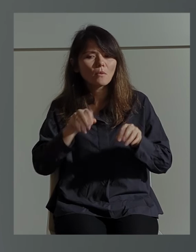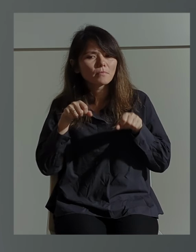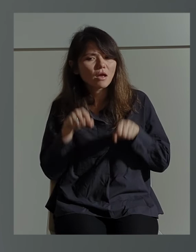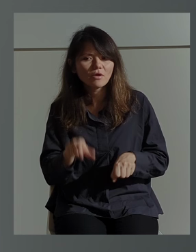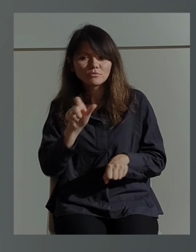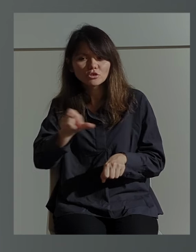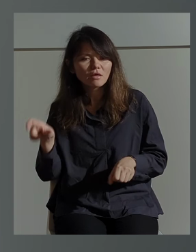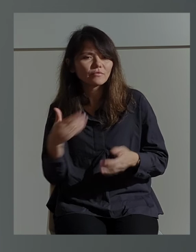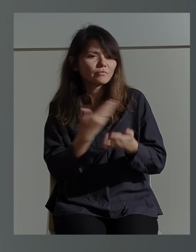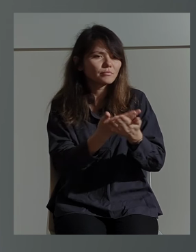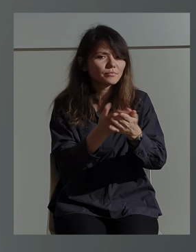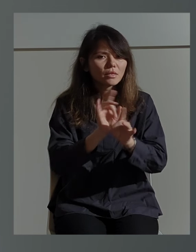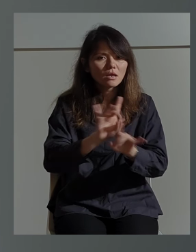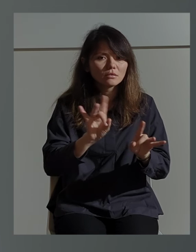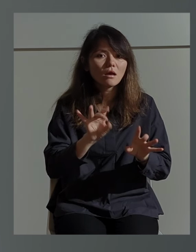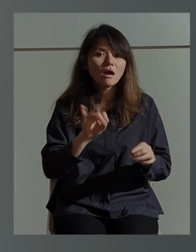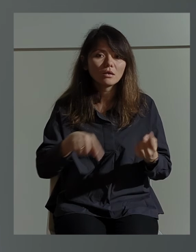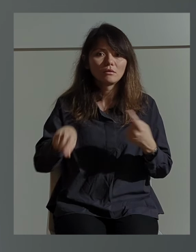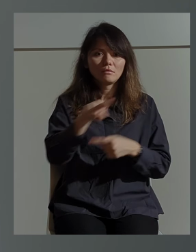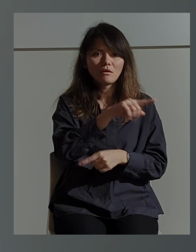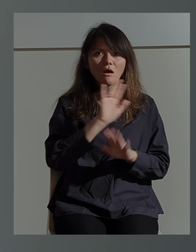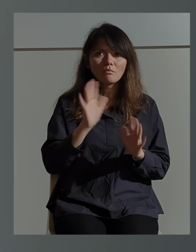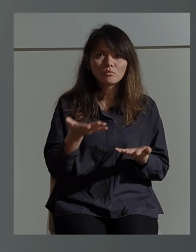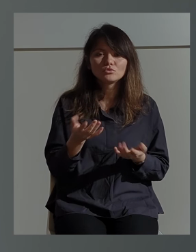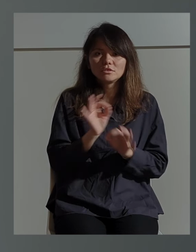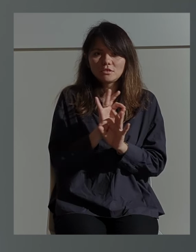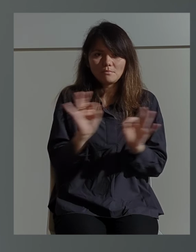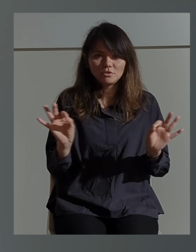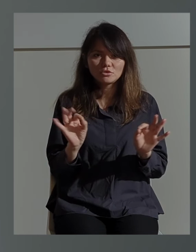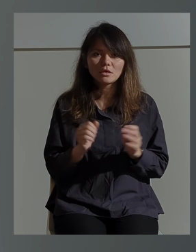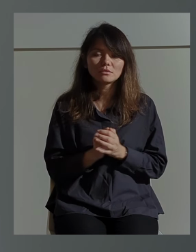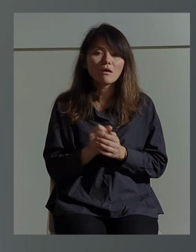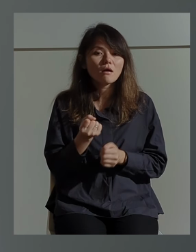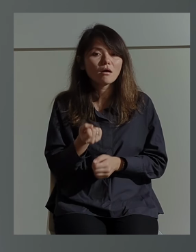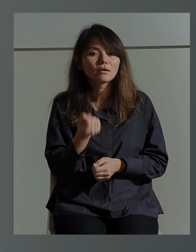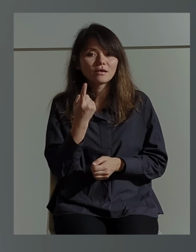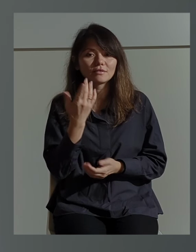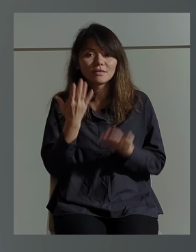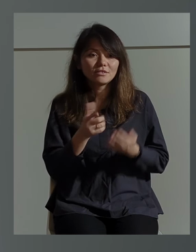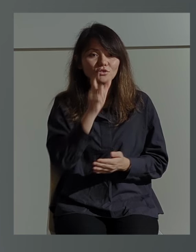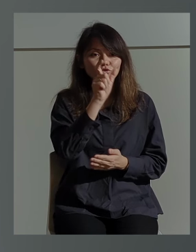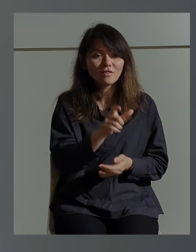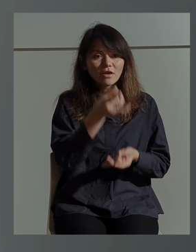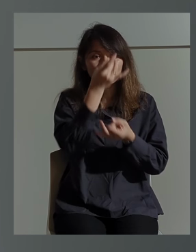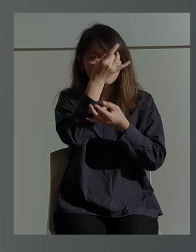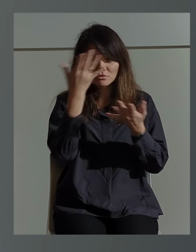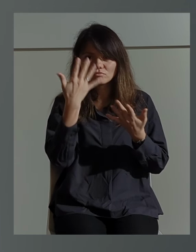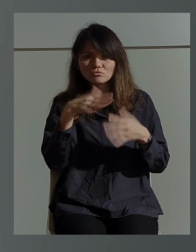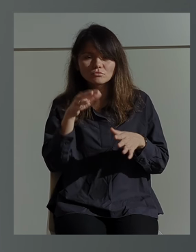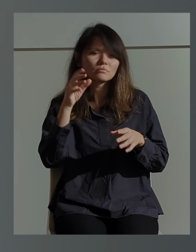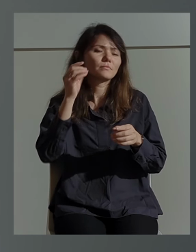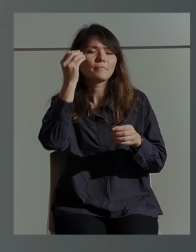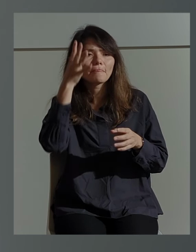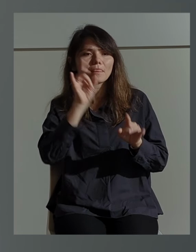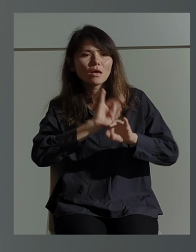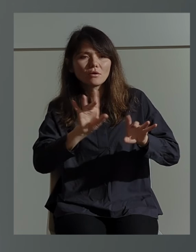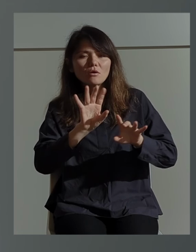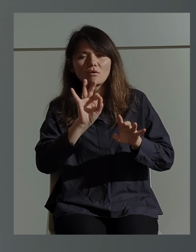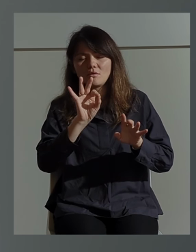человека и так далее Вот тогда будет здорово будет замечательно а оказывается что если человек просвещённое тех оснований в которых он